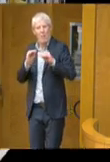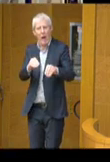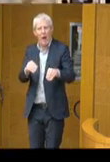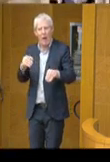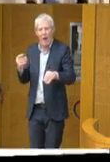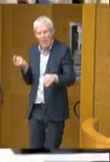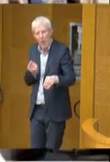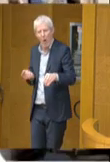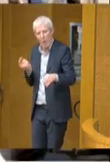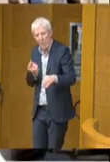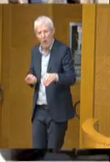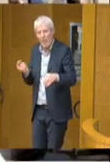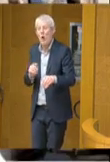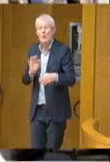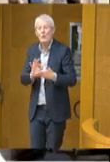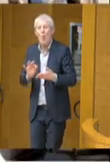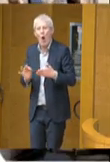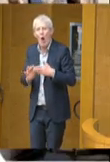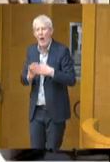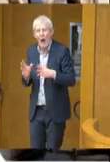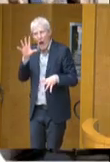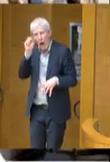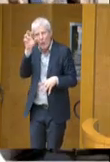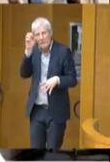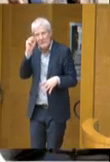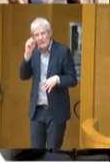che hanno acquisito in un contesto protetto quale quello scolastico.